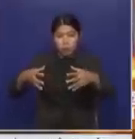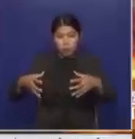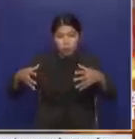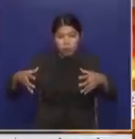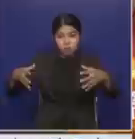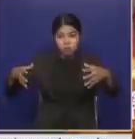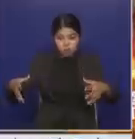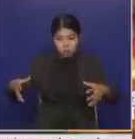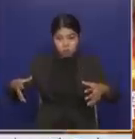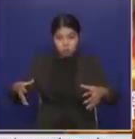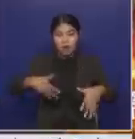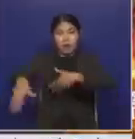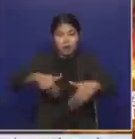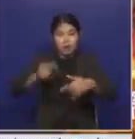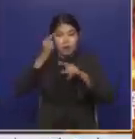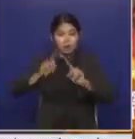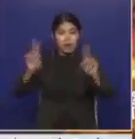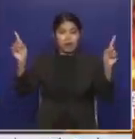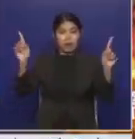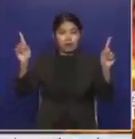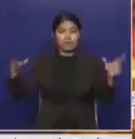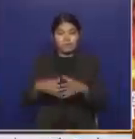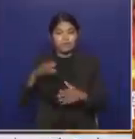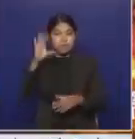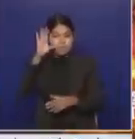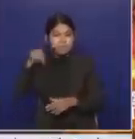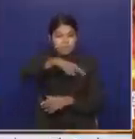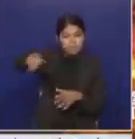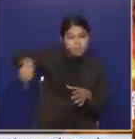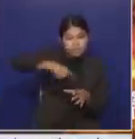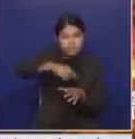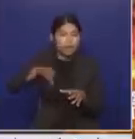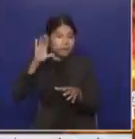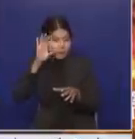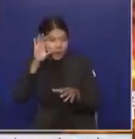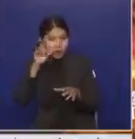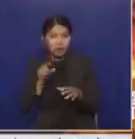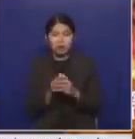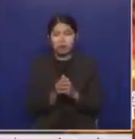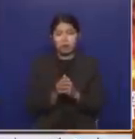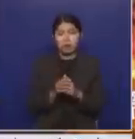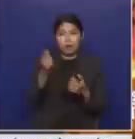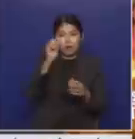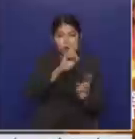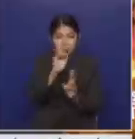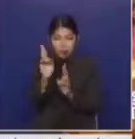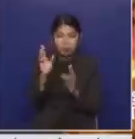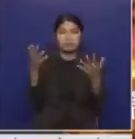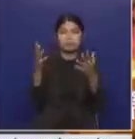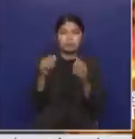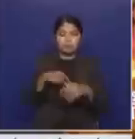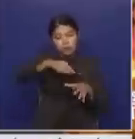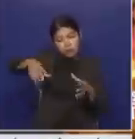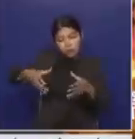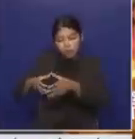พอบรรยากาศของประชาชนที่คิดต่างมีความไว้วางใจกันมากขึ้นระแวงต่อกันน้อยลงต่างฝ่ายต่าง